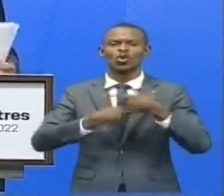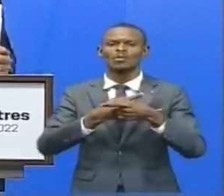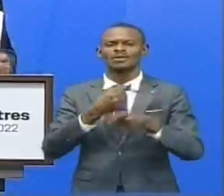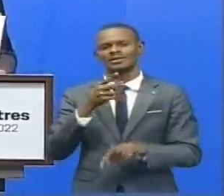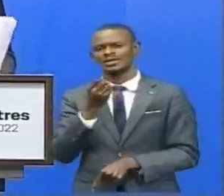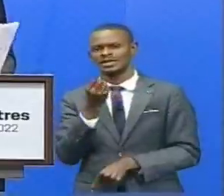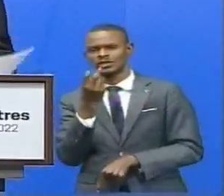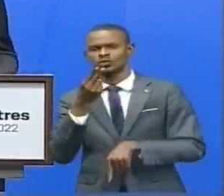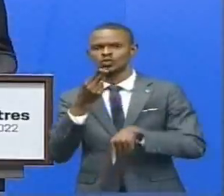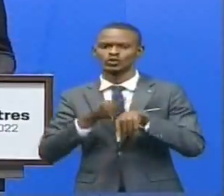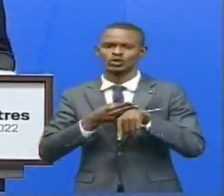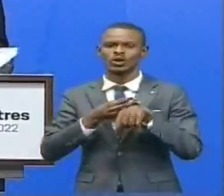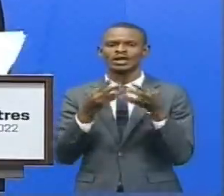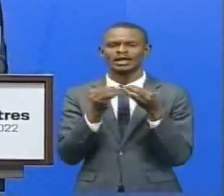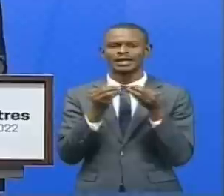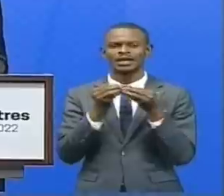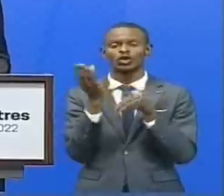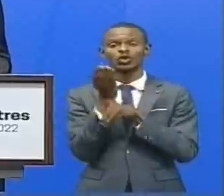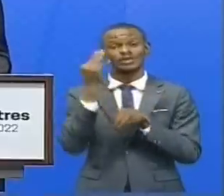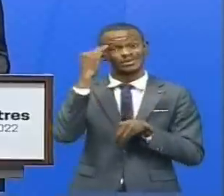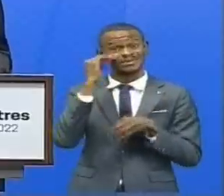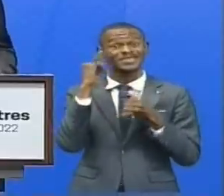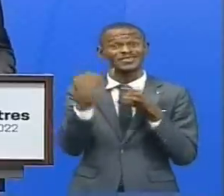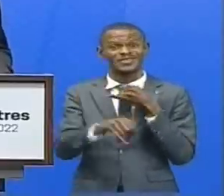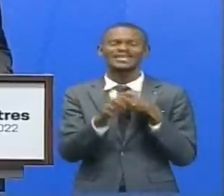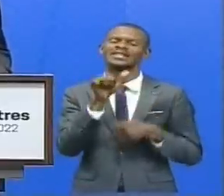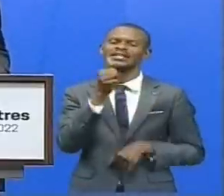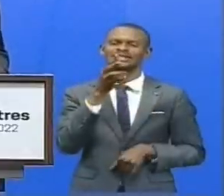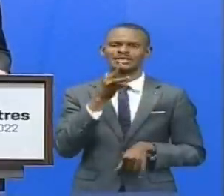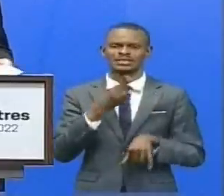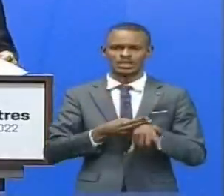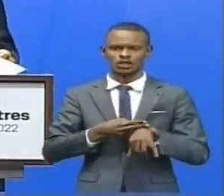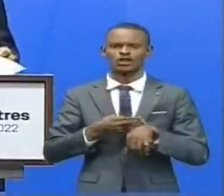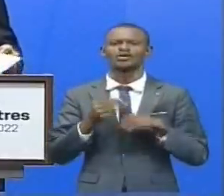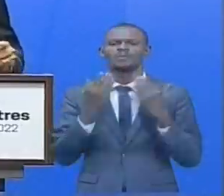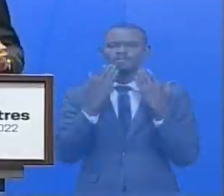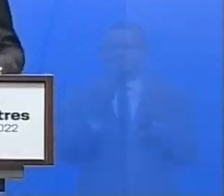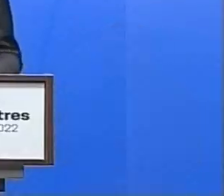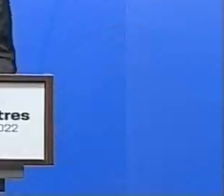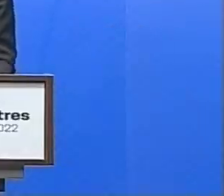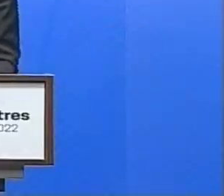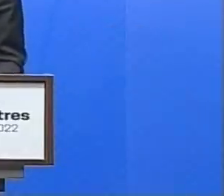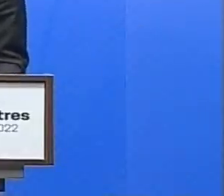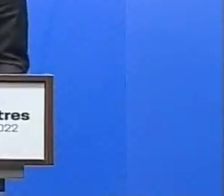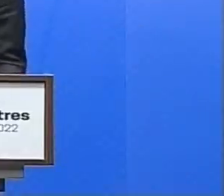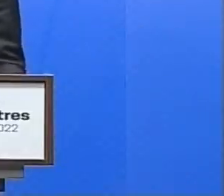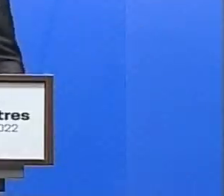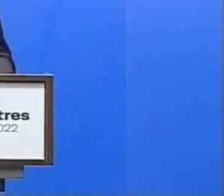12h, la réunion du Conseil de ministres a pris fin à 16h50. Je vous remercie.